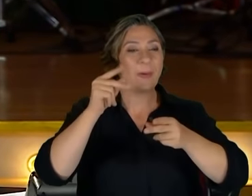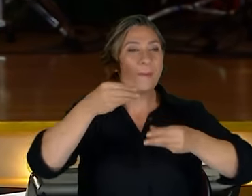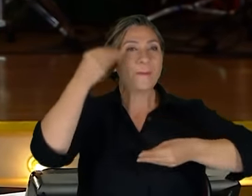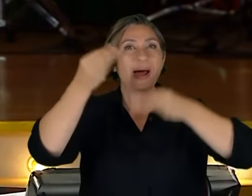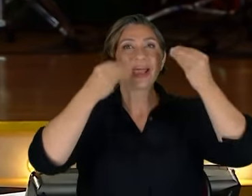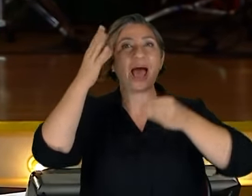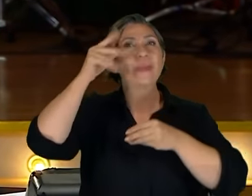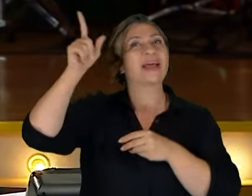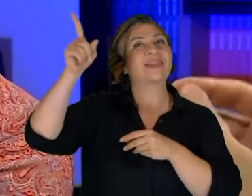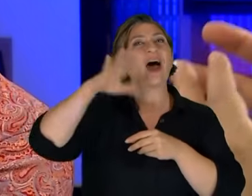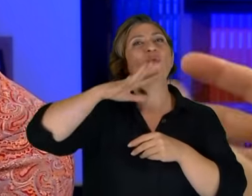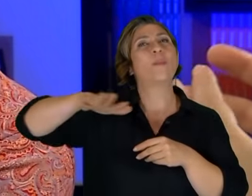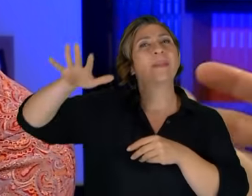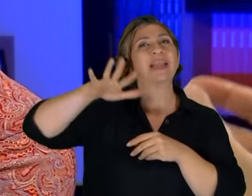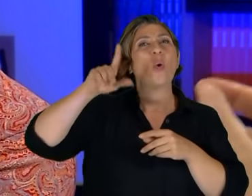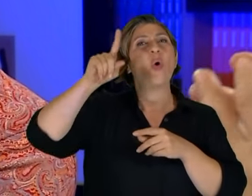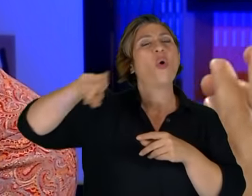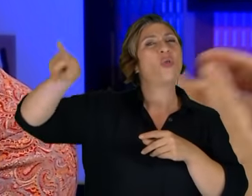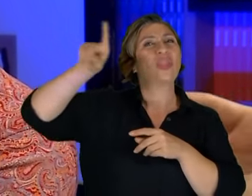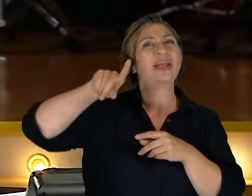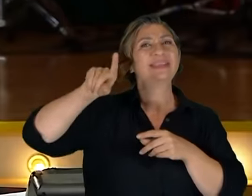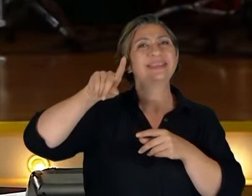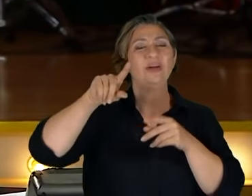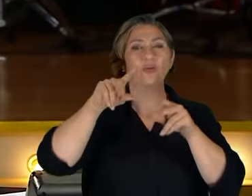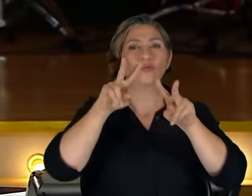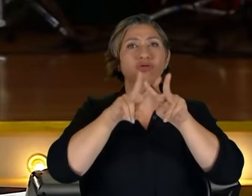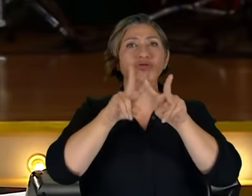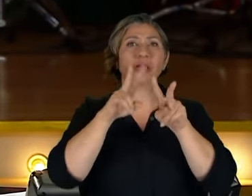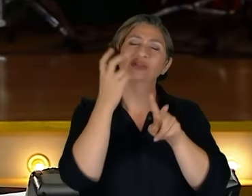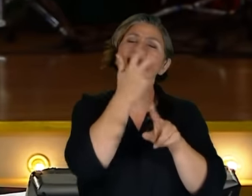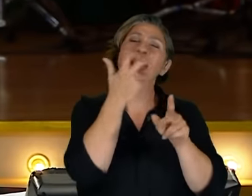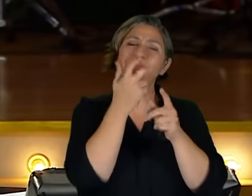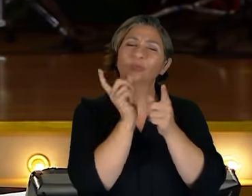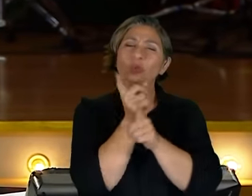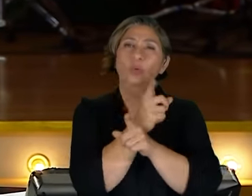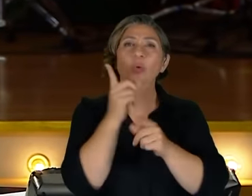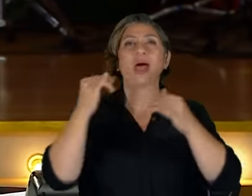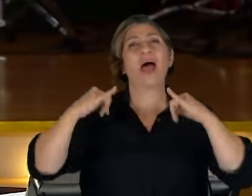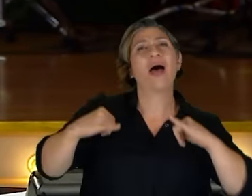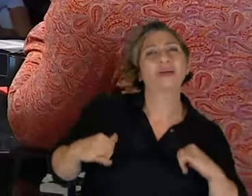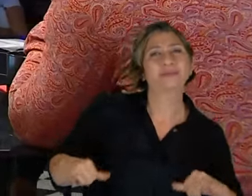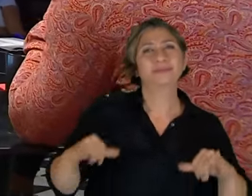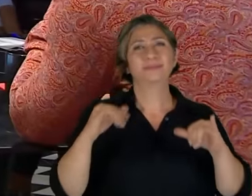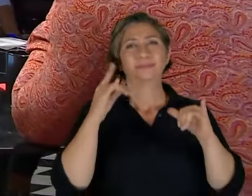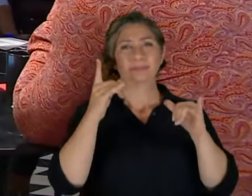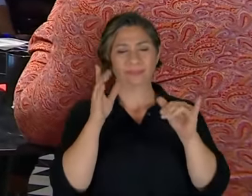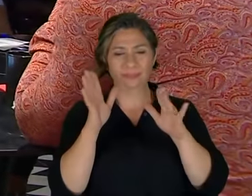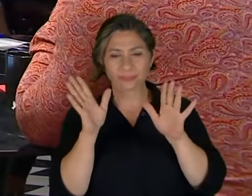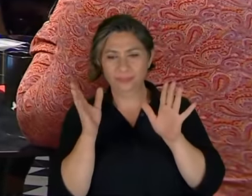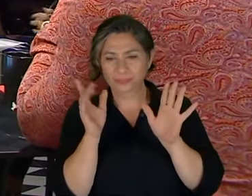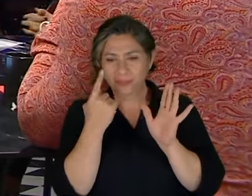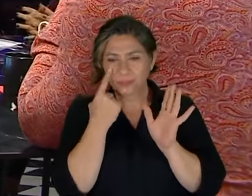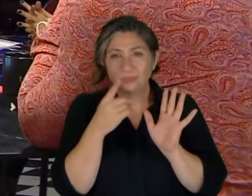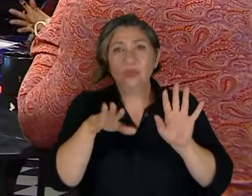yaşanıyor Amerika'da ve Avrupa'da. Yani artık onların Woodstock'ları, bu rahatlıkları, bu el değmemiş...